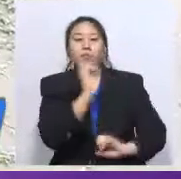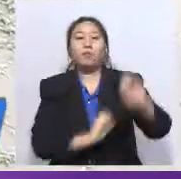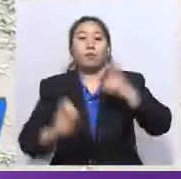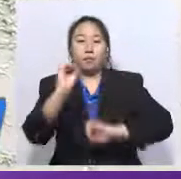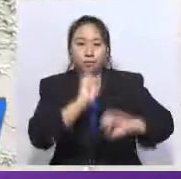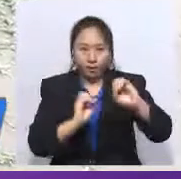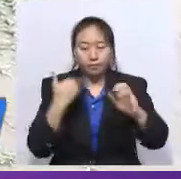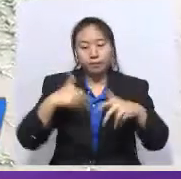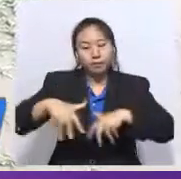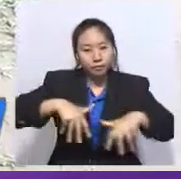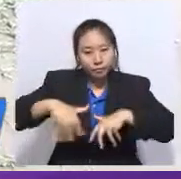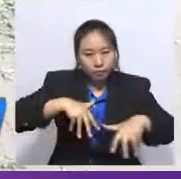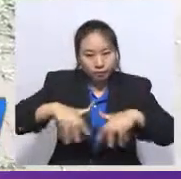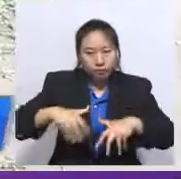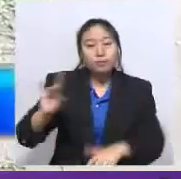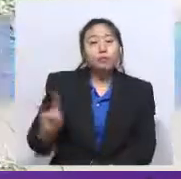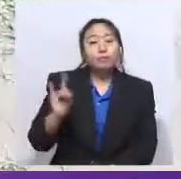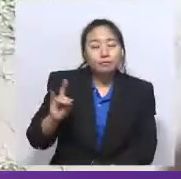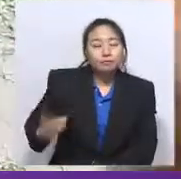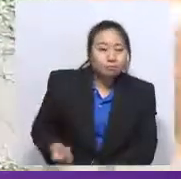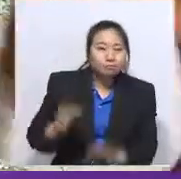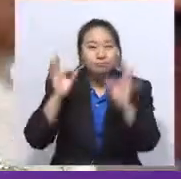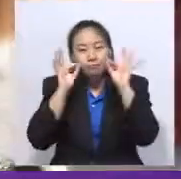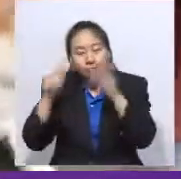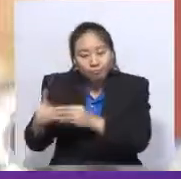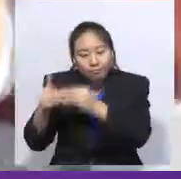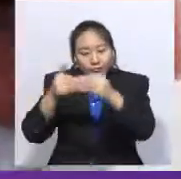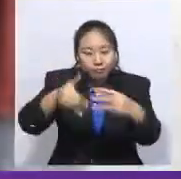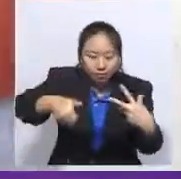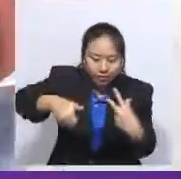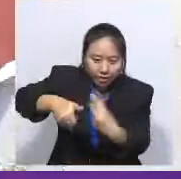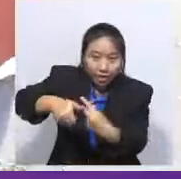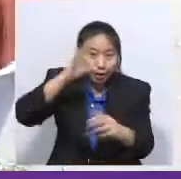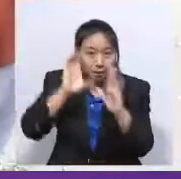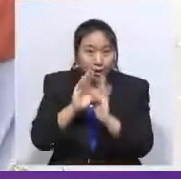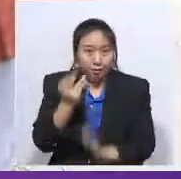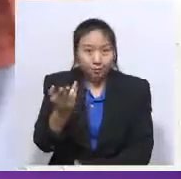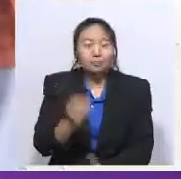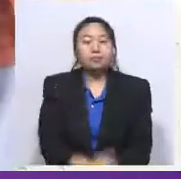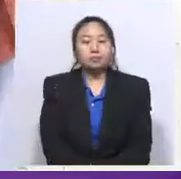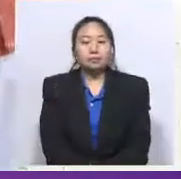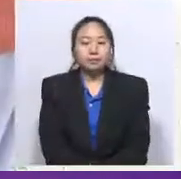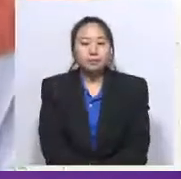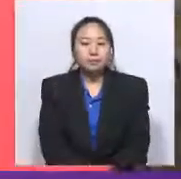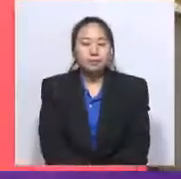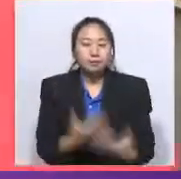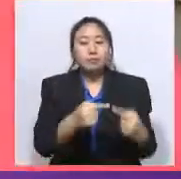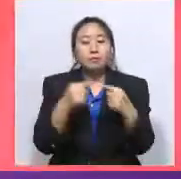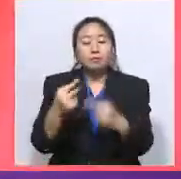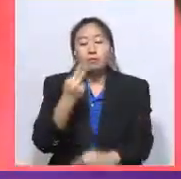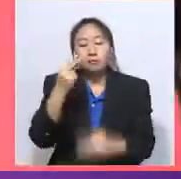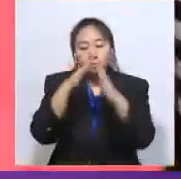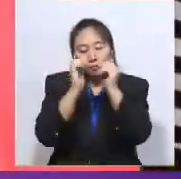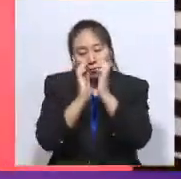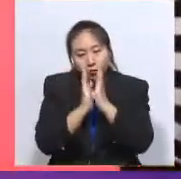ะครับโดยมีประชาชนเนี่ยก็ได้นำสัตว์เลี้ยงมาฉีดวัคซีนกันอย่างต่อเนื่องอย่างในภาพเลยนะครับ ไปดูกันต่อนะคะที่วัด